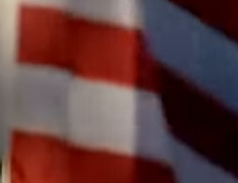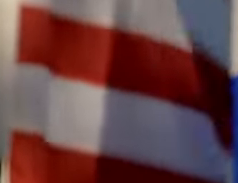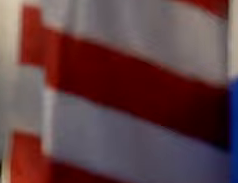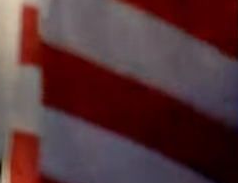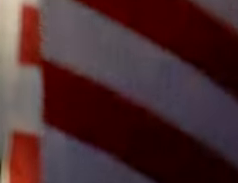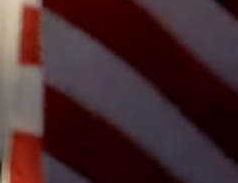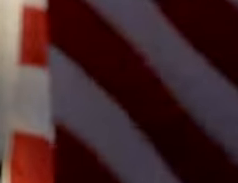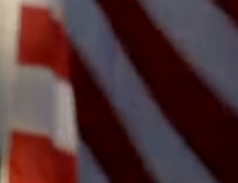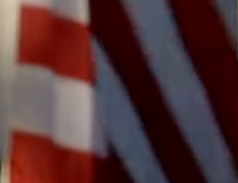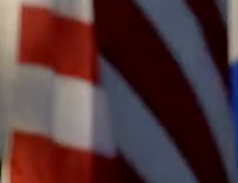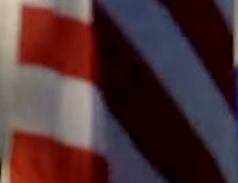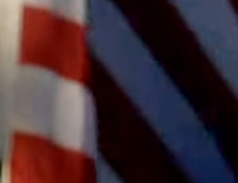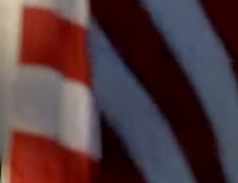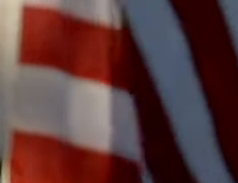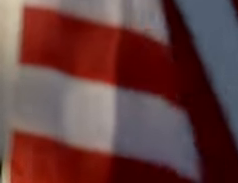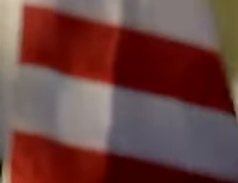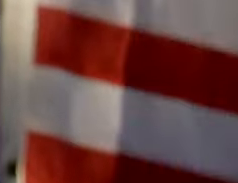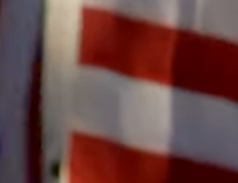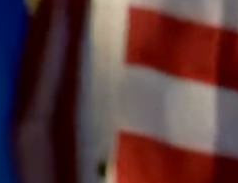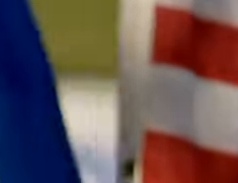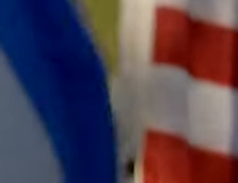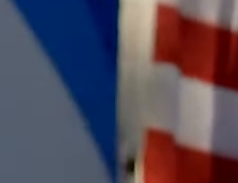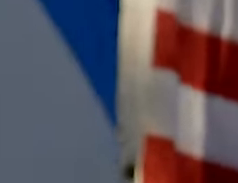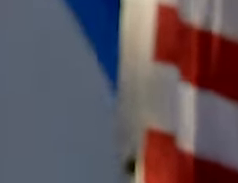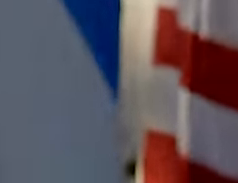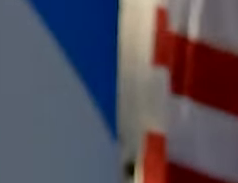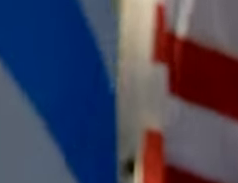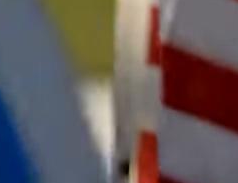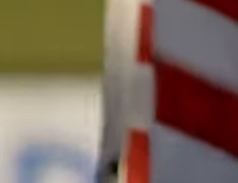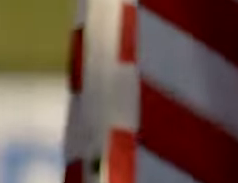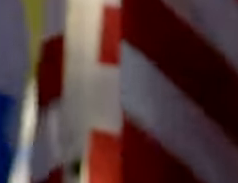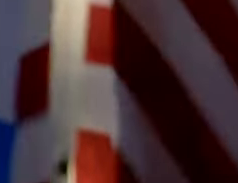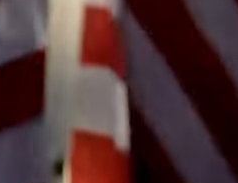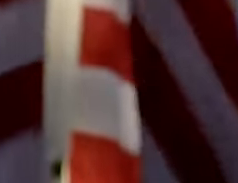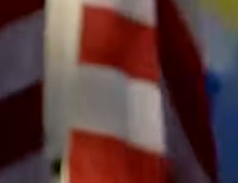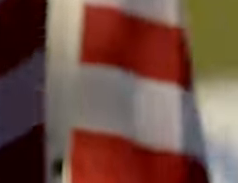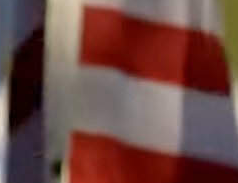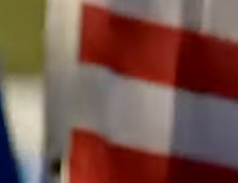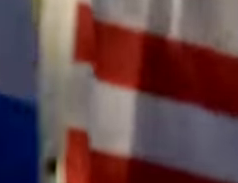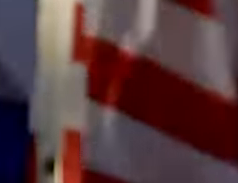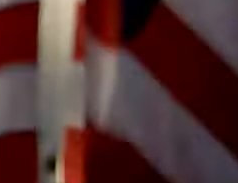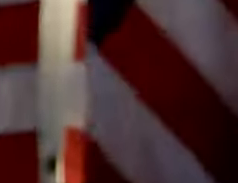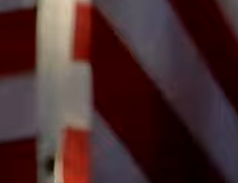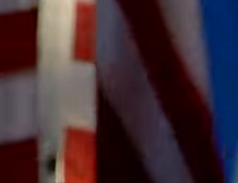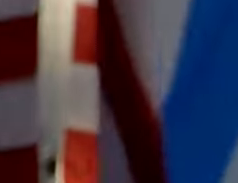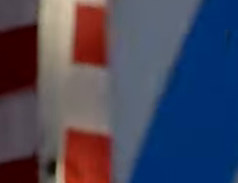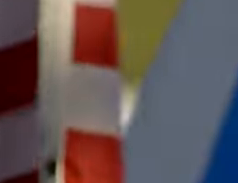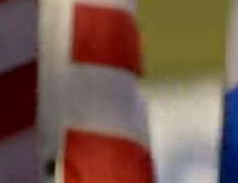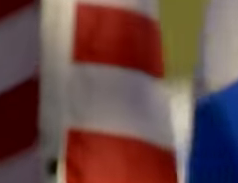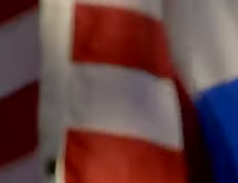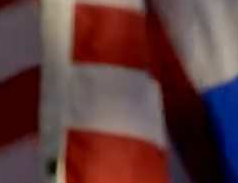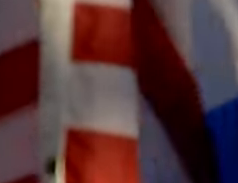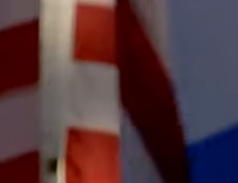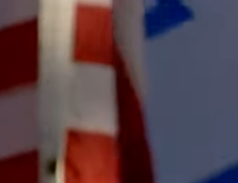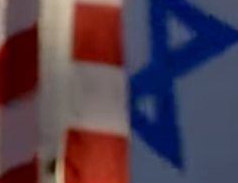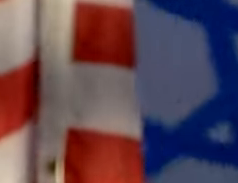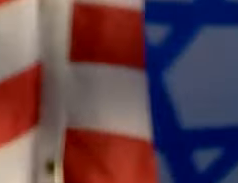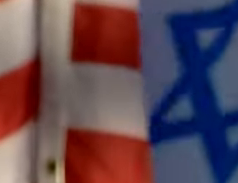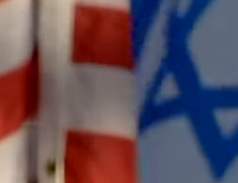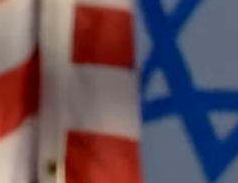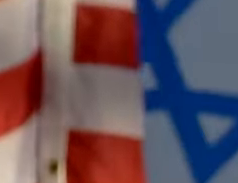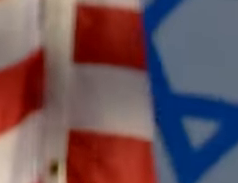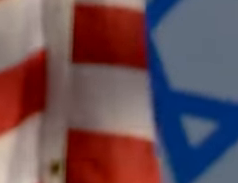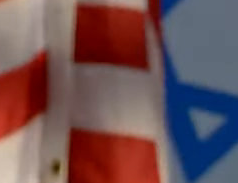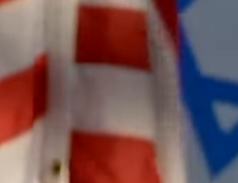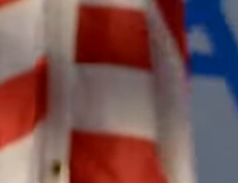שומר ישראל. השם שומריך, השם צילך